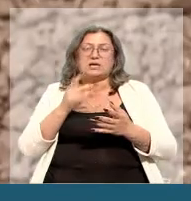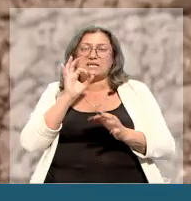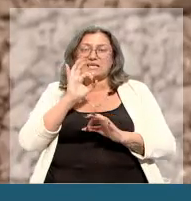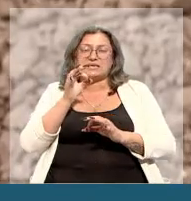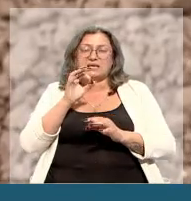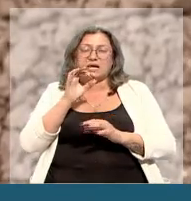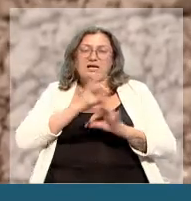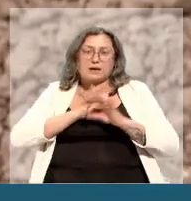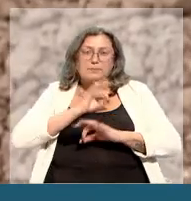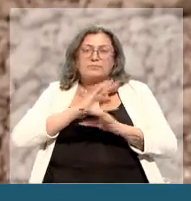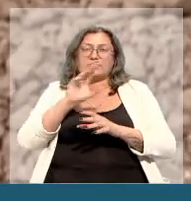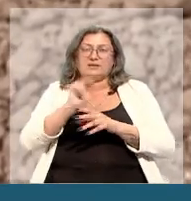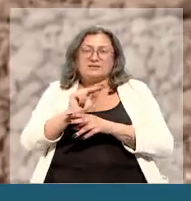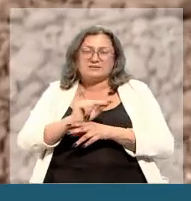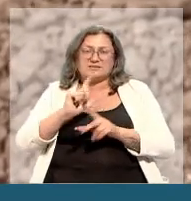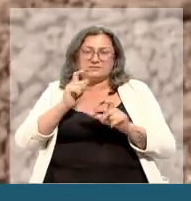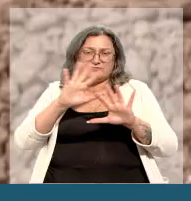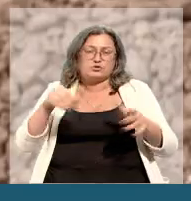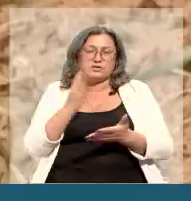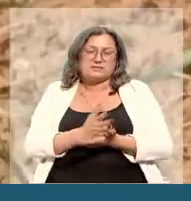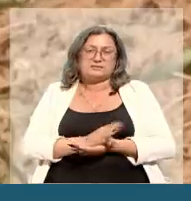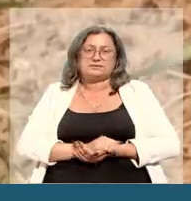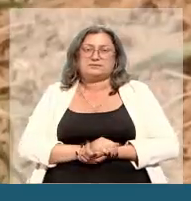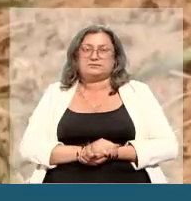препаратов имеется, доложил Дархан Абдикаримов.